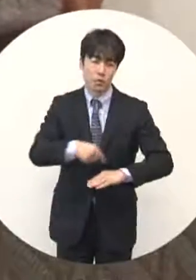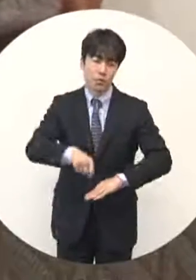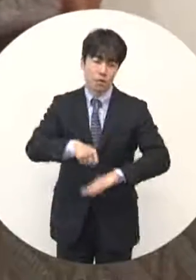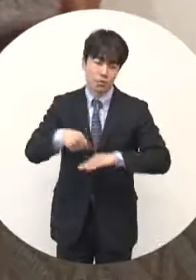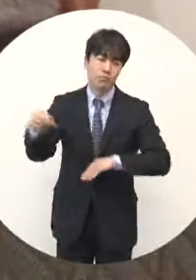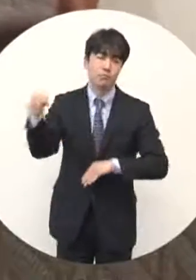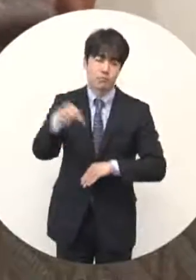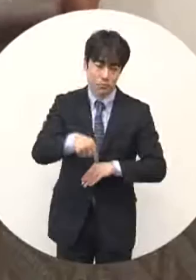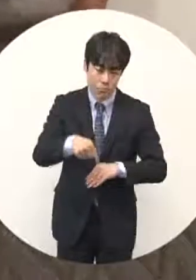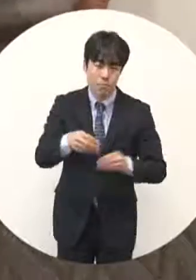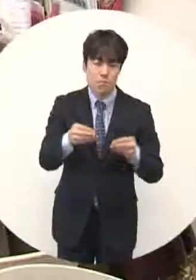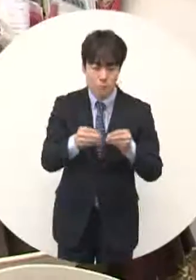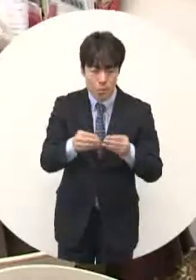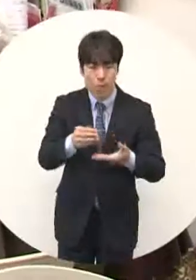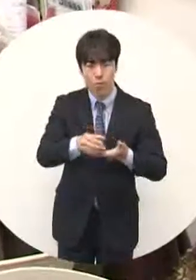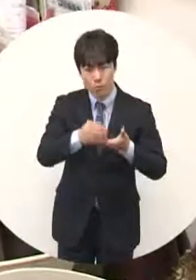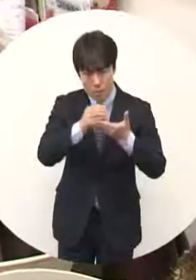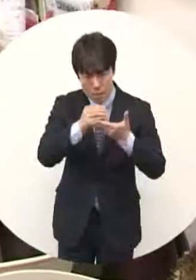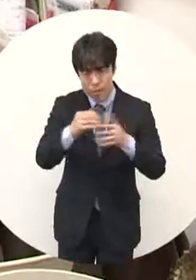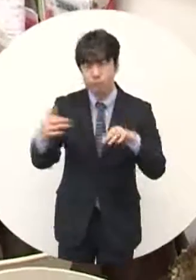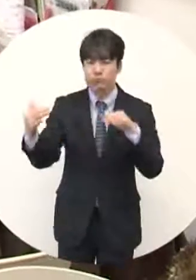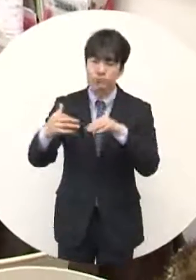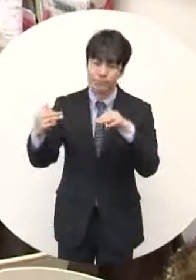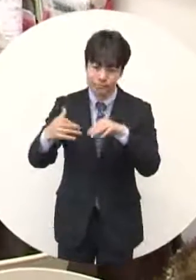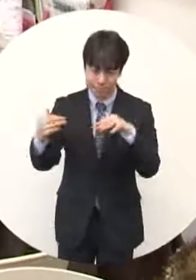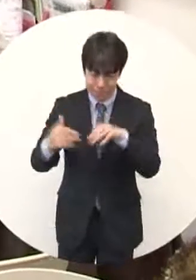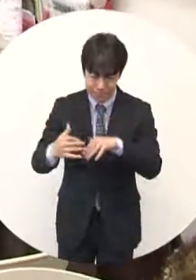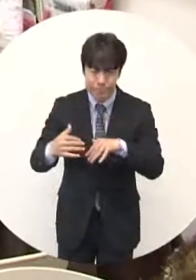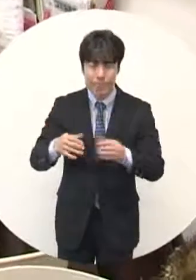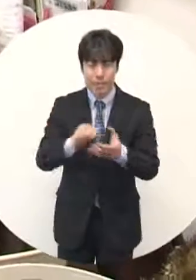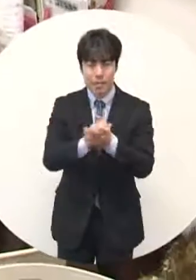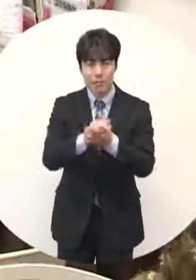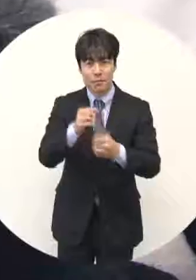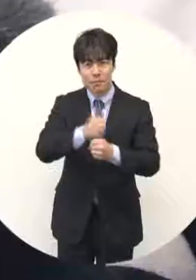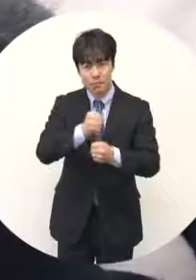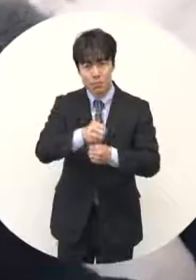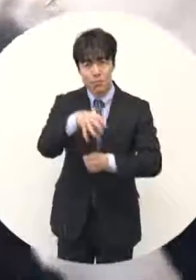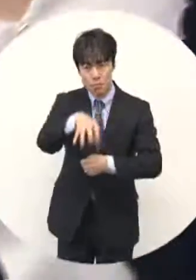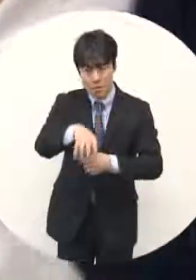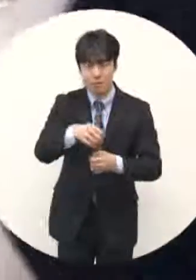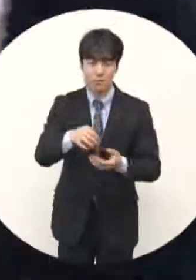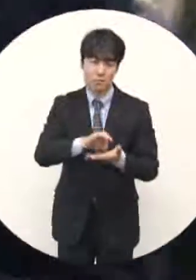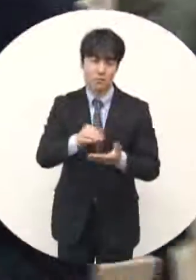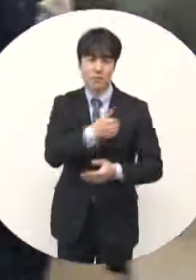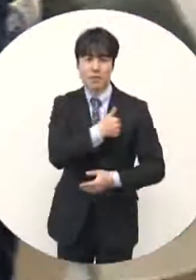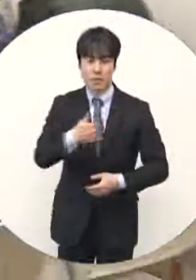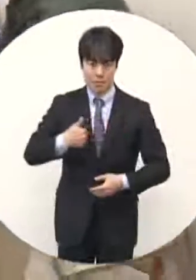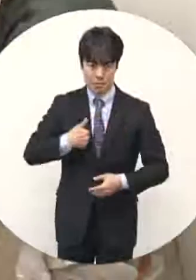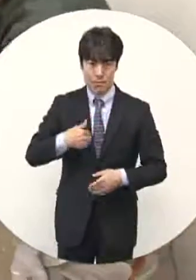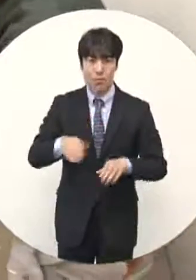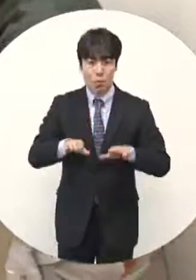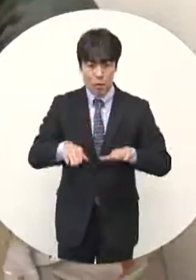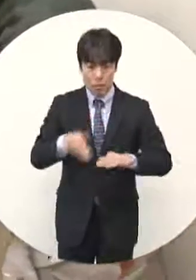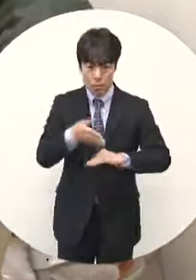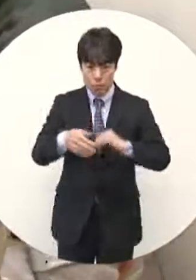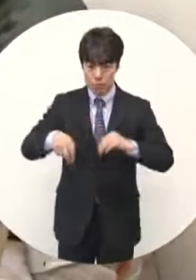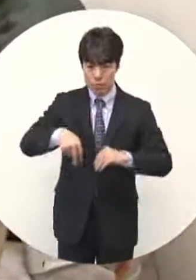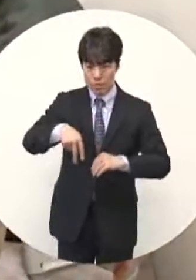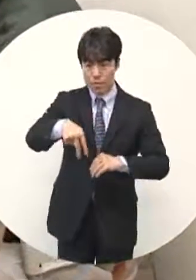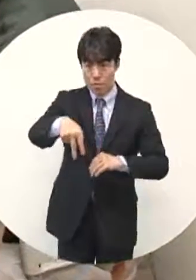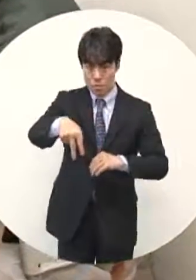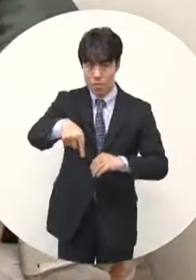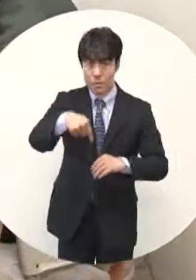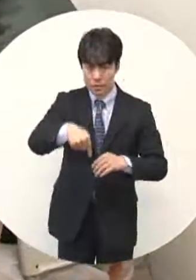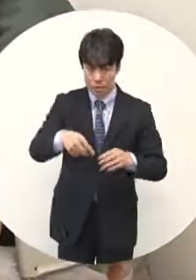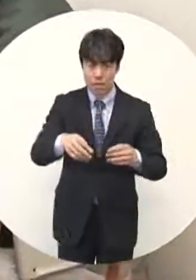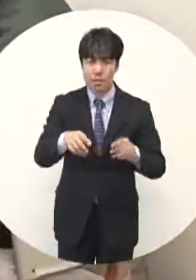みながらおしゃべりを楽しみ、仲間づくりの場としてご利用いただけます。 今回の腰ぶら散歩から番組特製